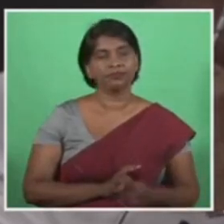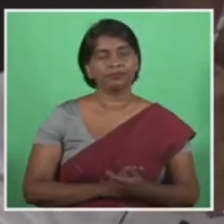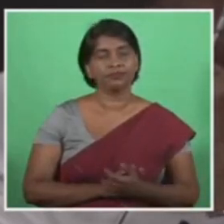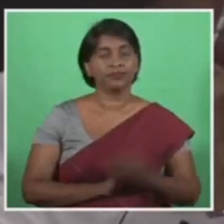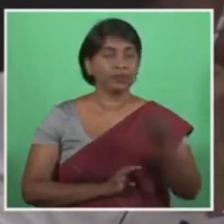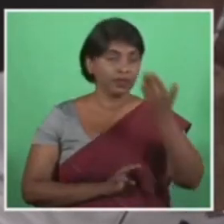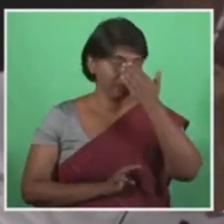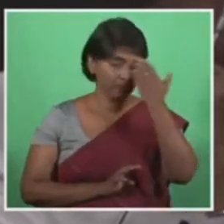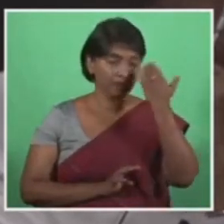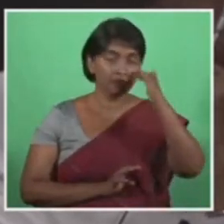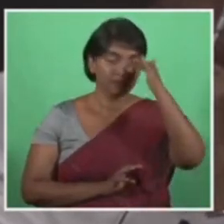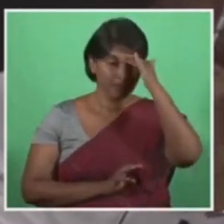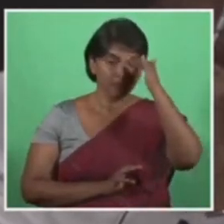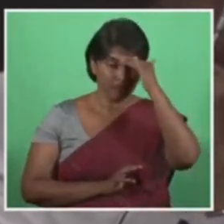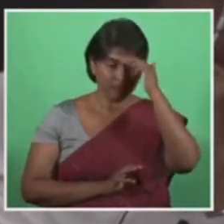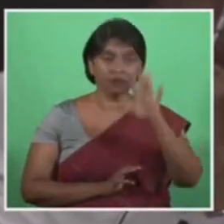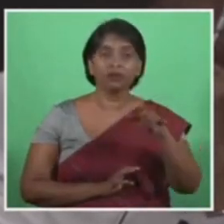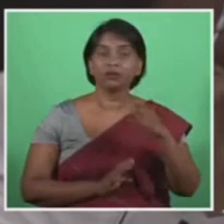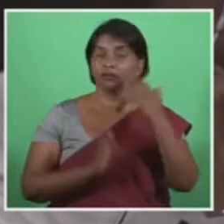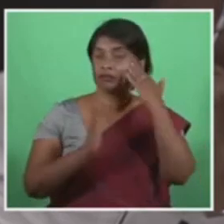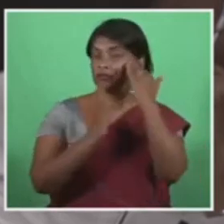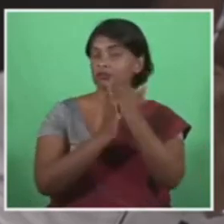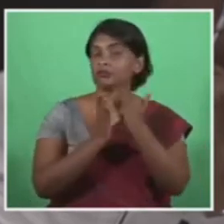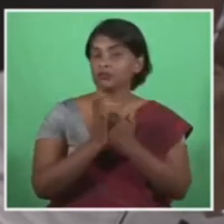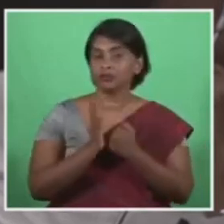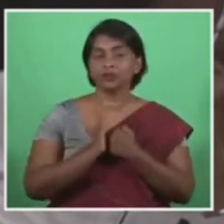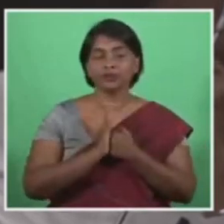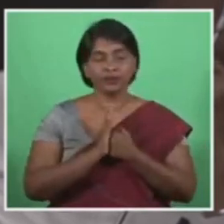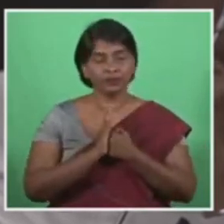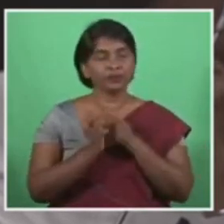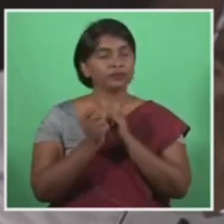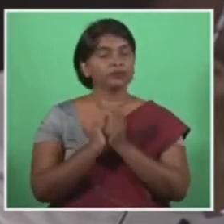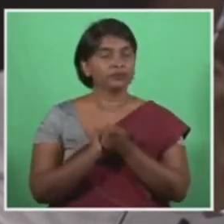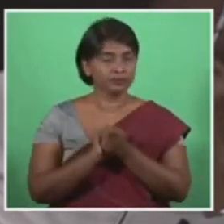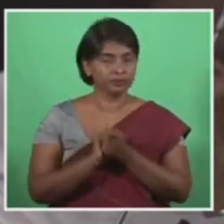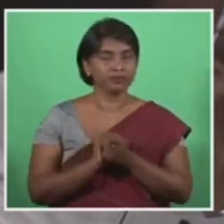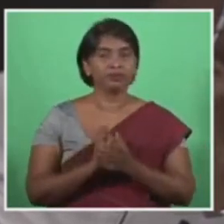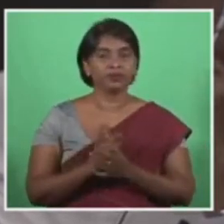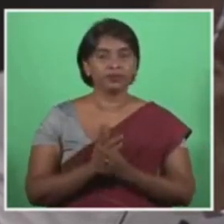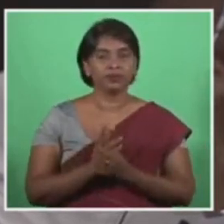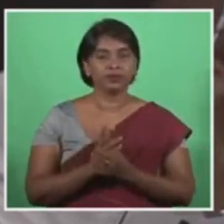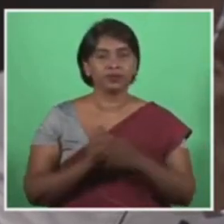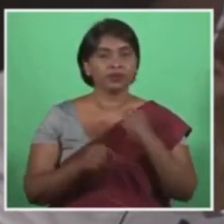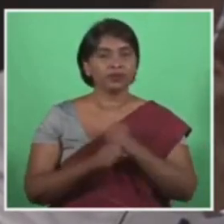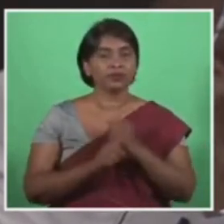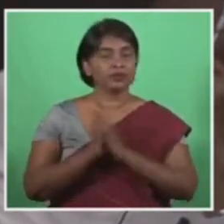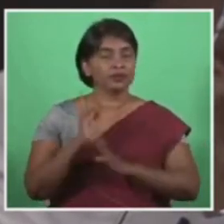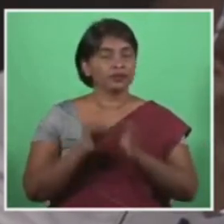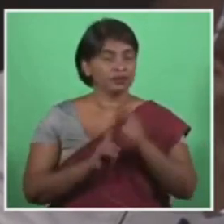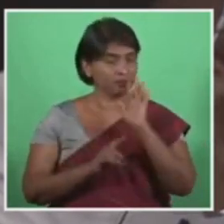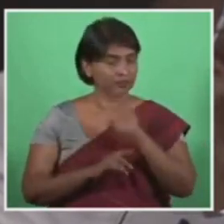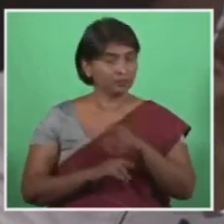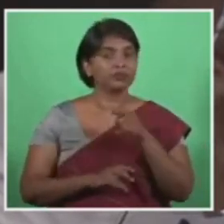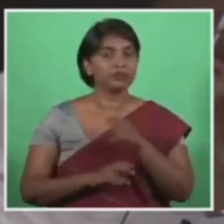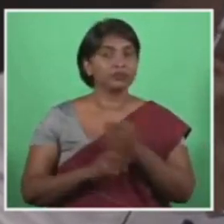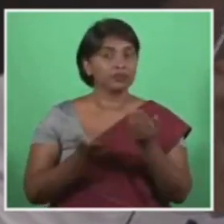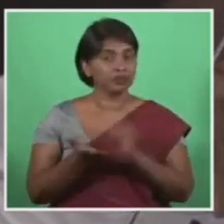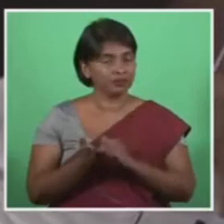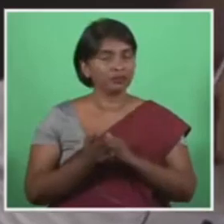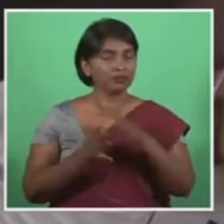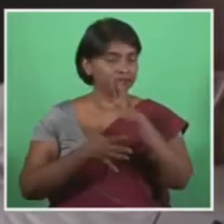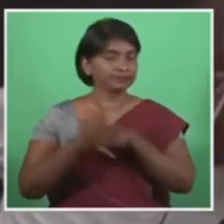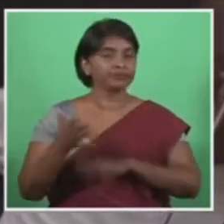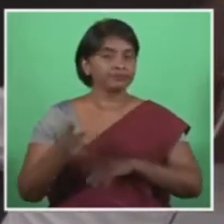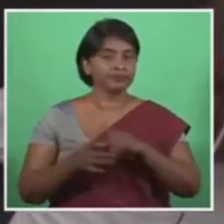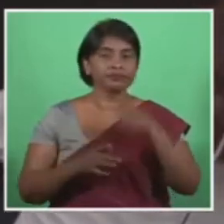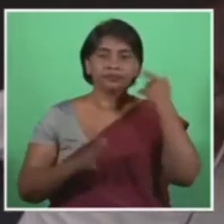निमल नायक अंद विस्तरात्मक गौरव परिवर्तन स्वदेश कटयुत राज अमात्म विशीन वैडदुरट